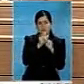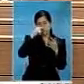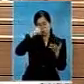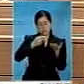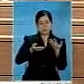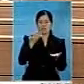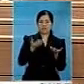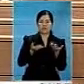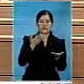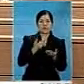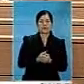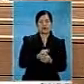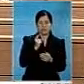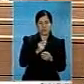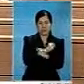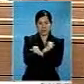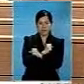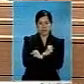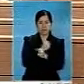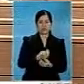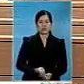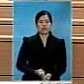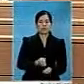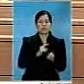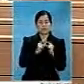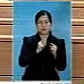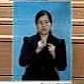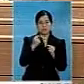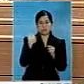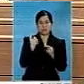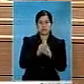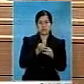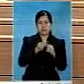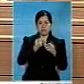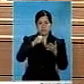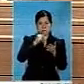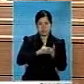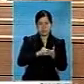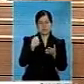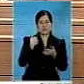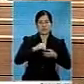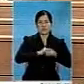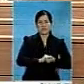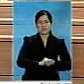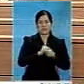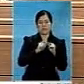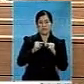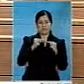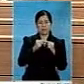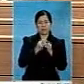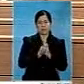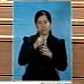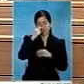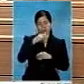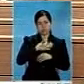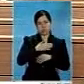แลไปคุยกัน4ประเทศปรากฏ3ประเทศเขาลงนามในข้อตกลงนี่หมดแล้วครับประเทศไทยแล้วครับไม่กล้าลงนามบอกว่